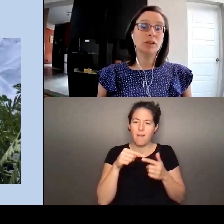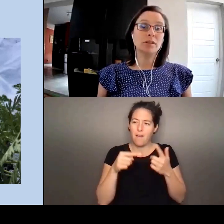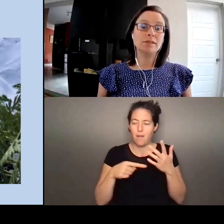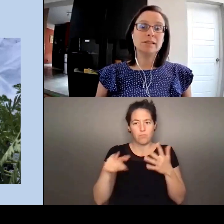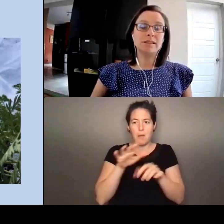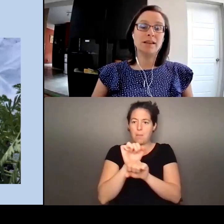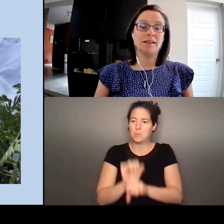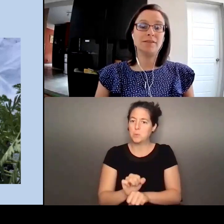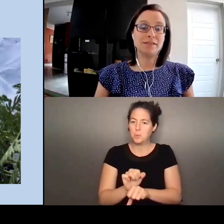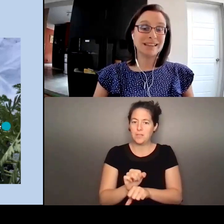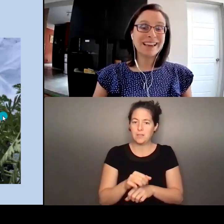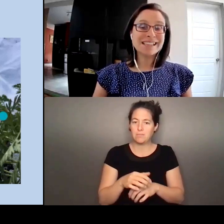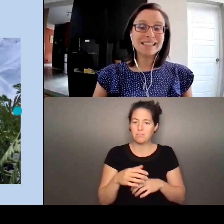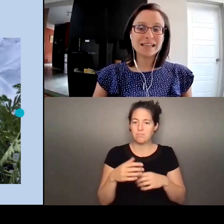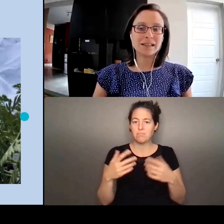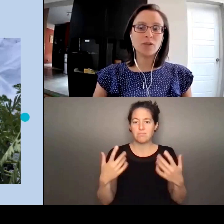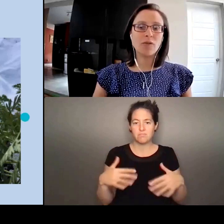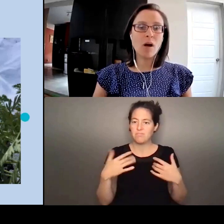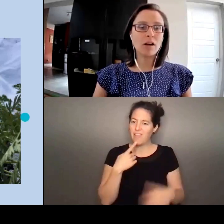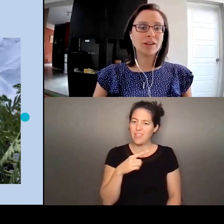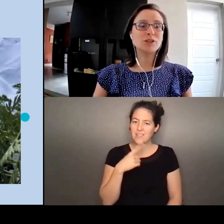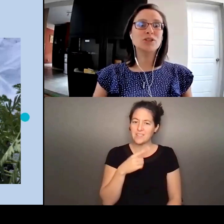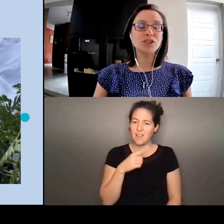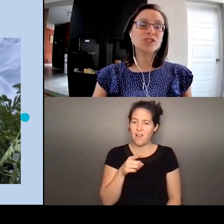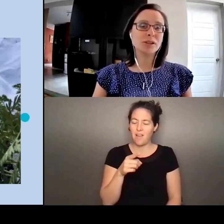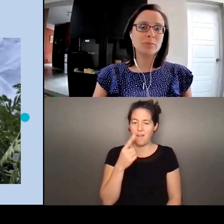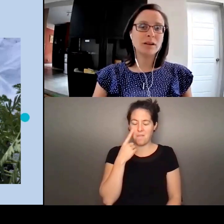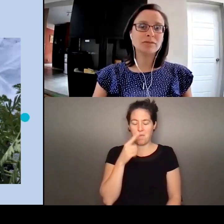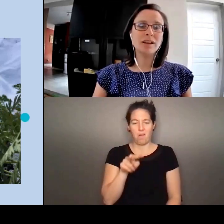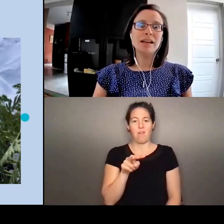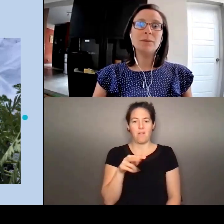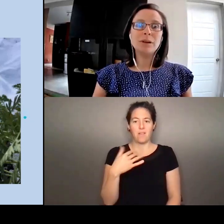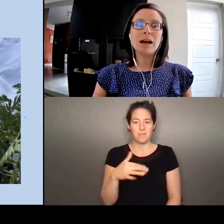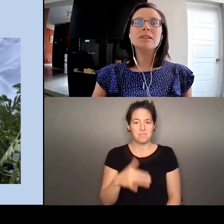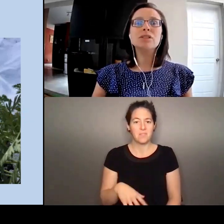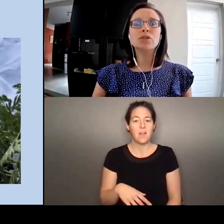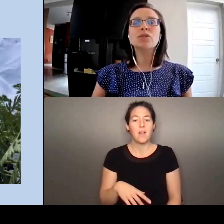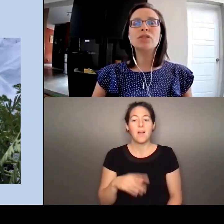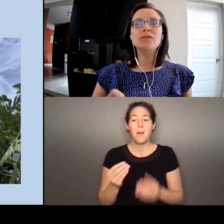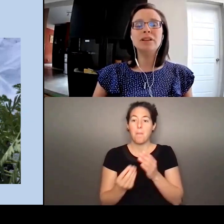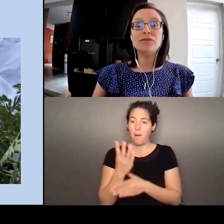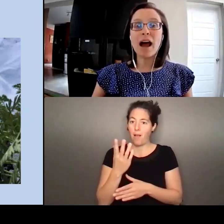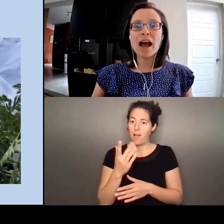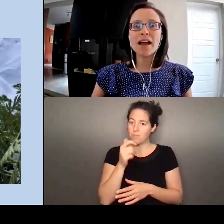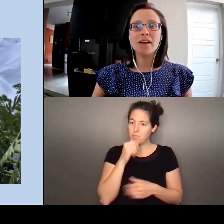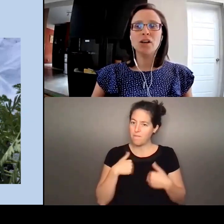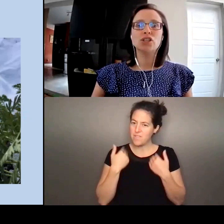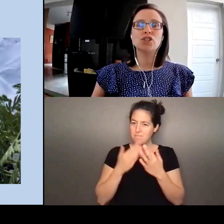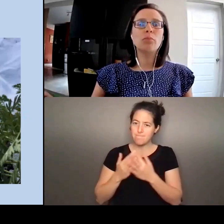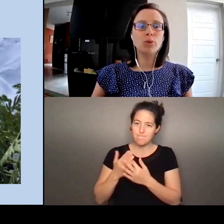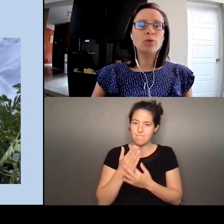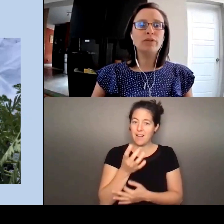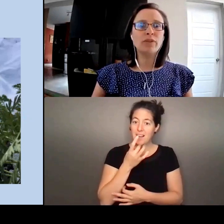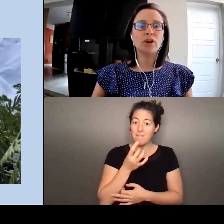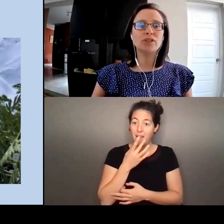donc c'était très intéressant de voir le résultat sur les plantes. Les plantes qui survivent l'hiver